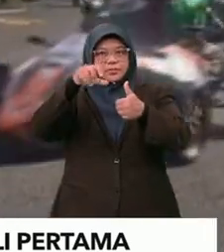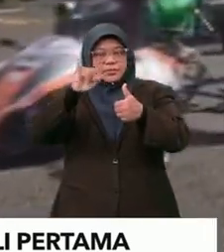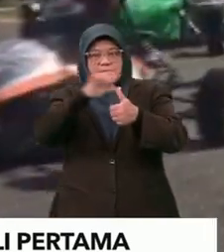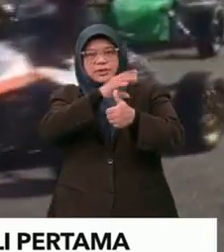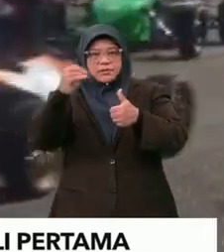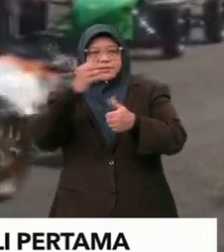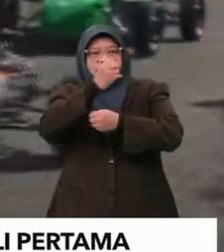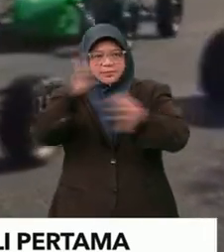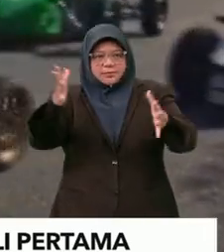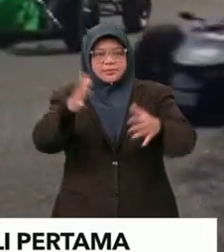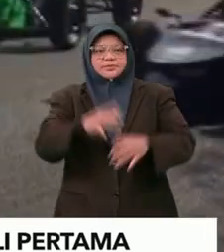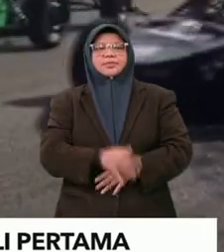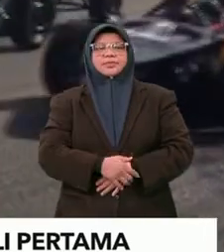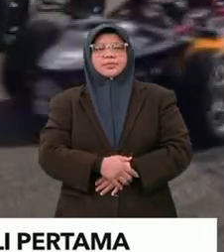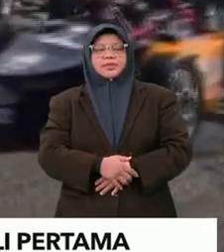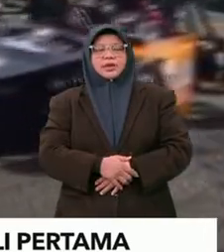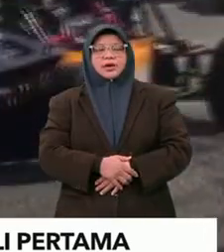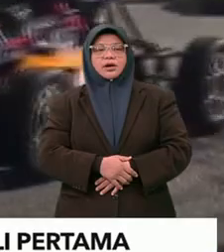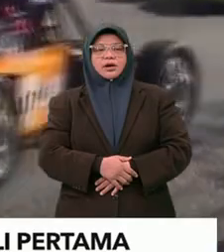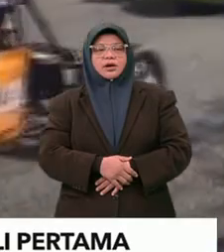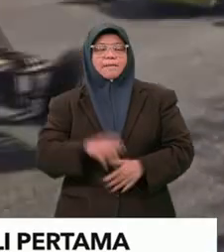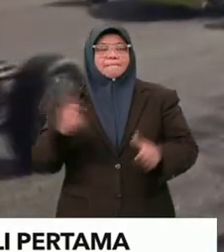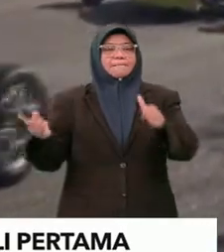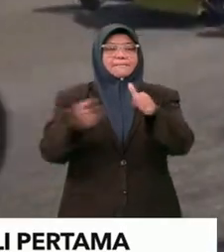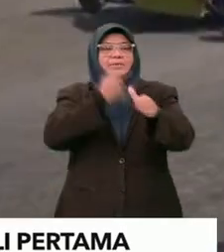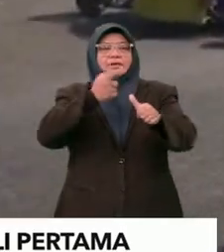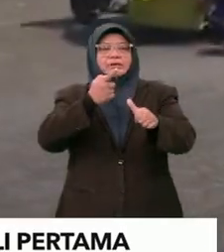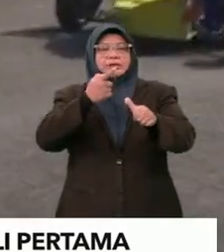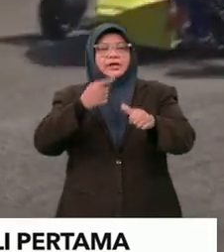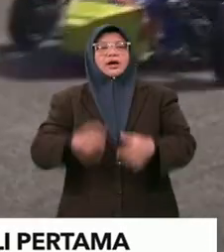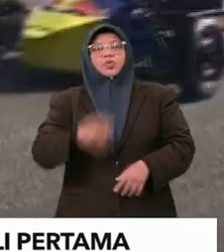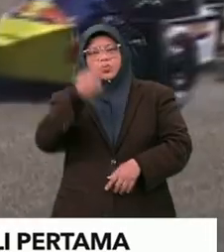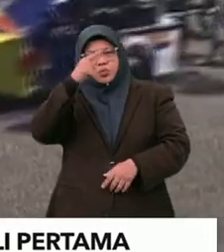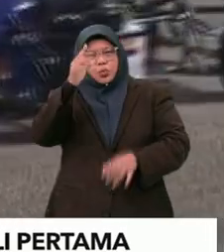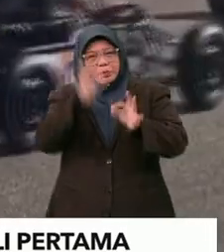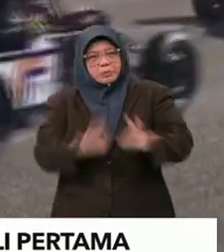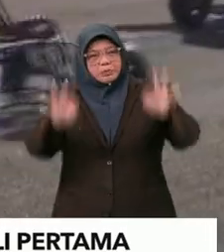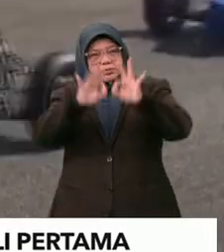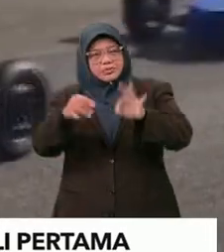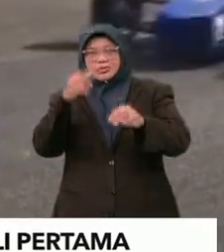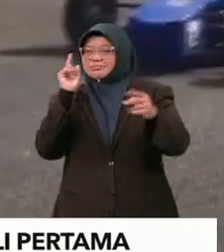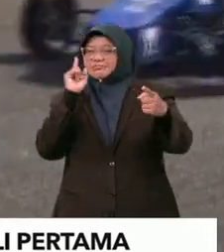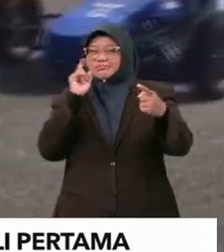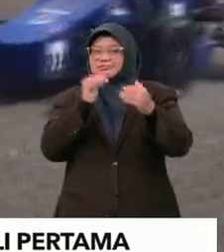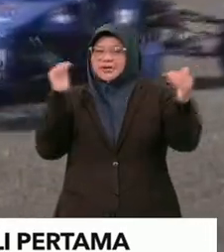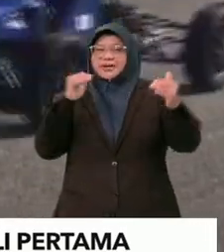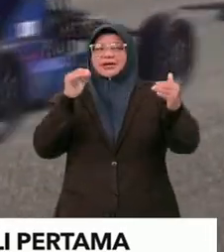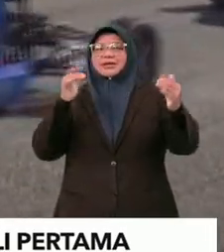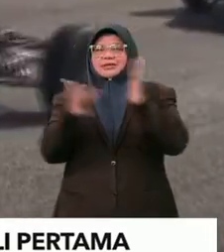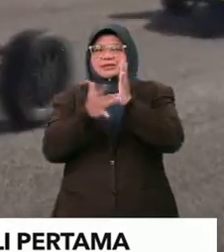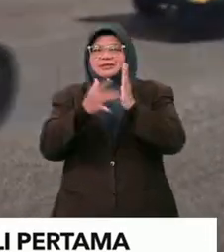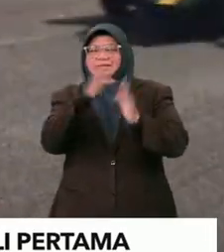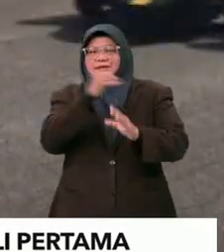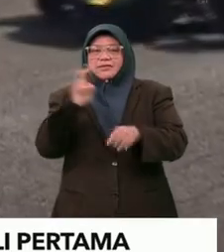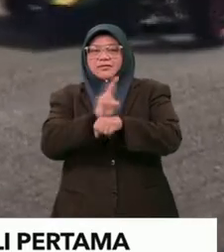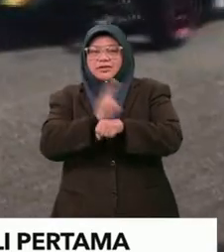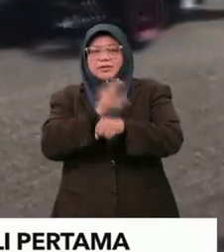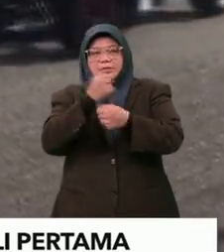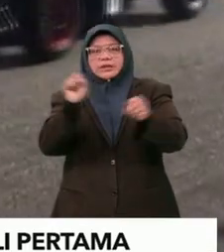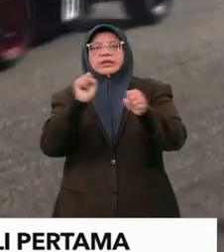minamata faber-castell kejohanan itu sebagai satu inovasi berharga selari dengan faculty teknikal dan profesional yang